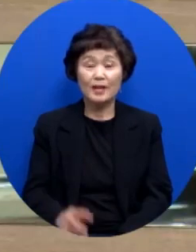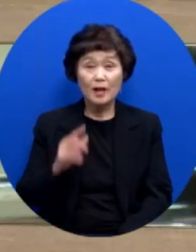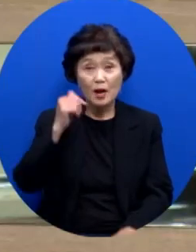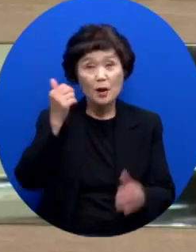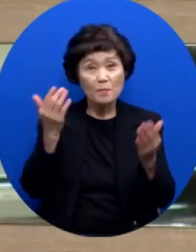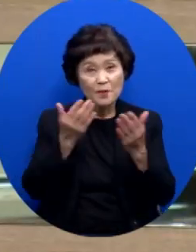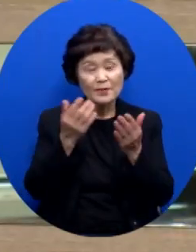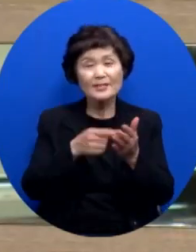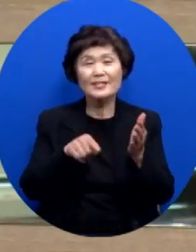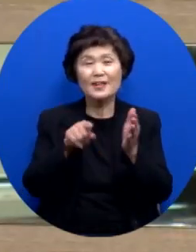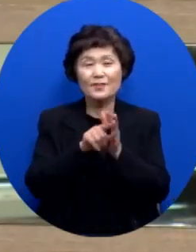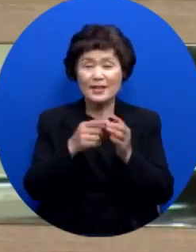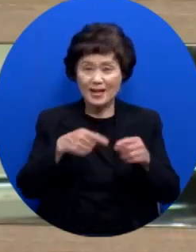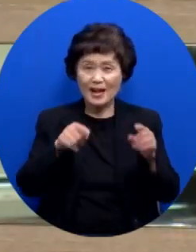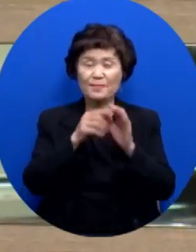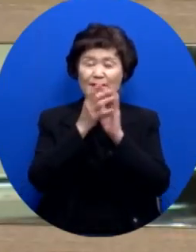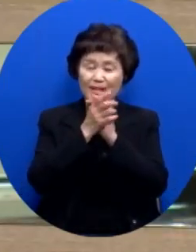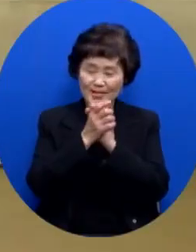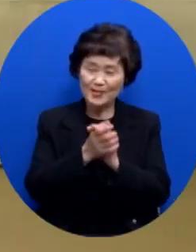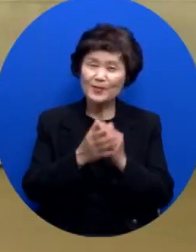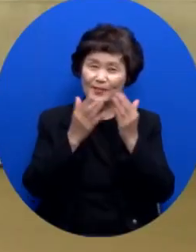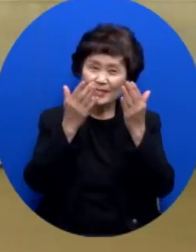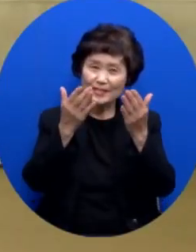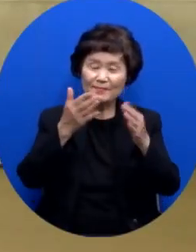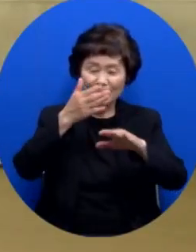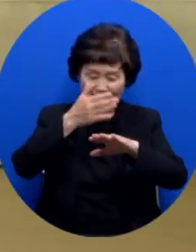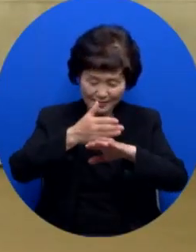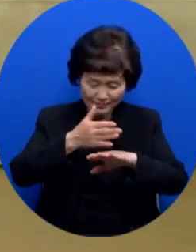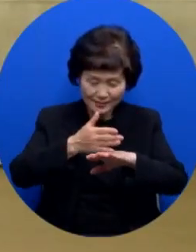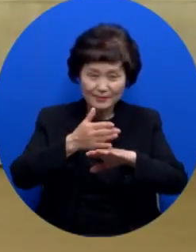함께 기도하도록 하겠습니다. 오늘 말씀 감사합니다. 네,